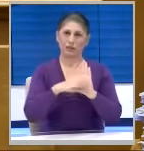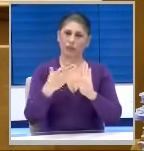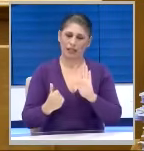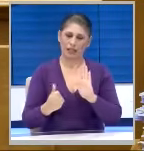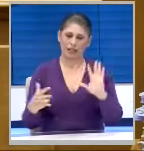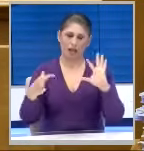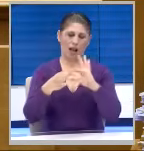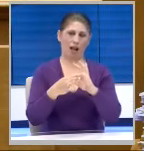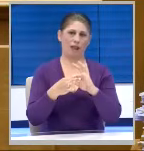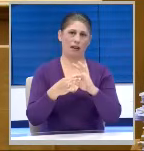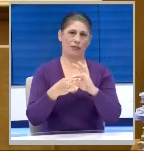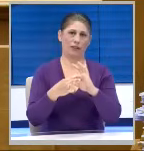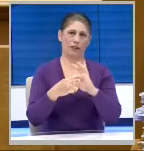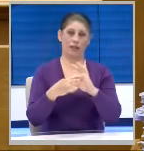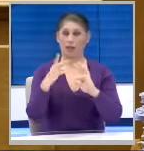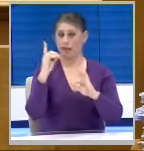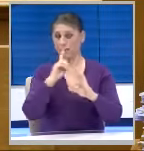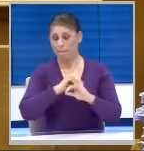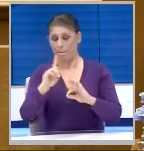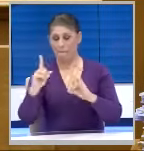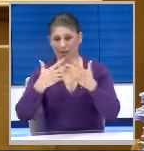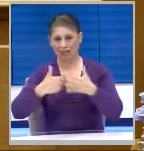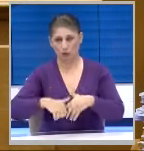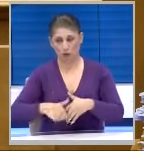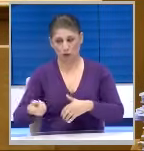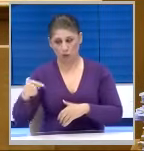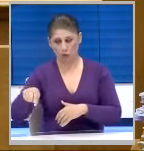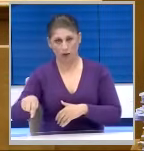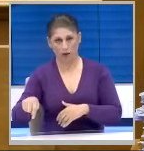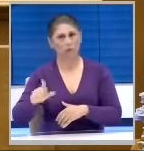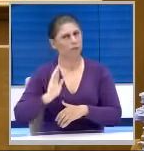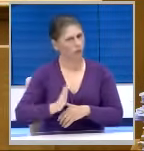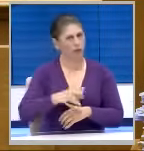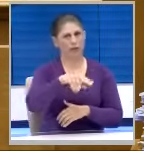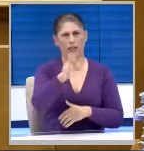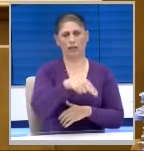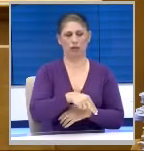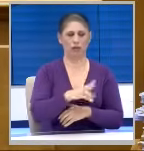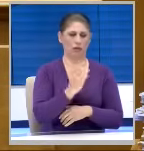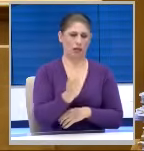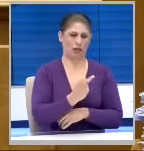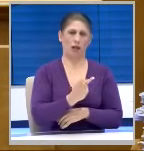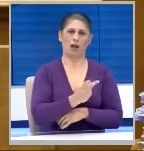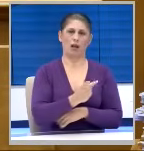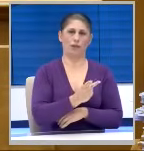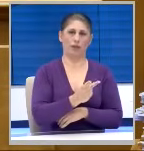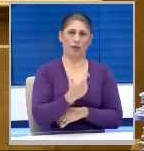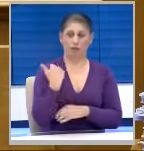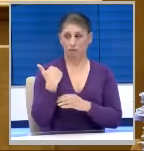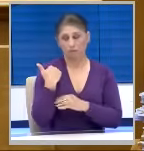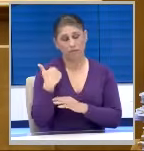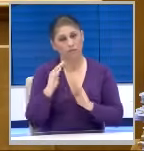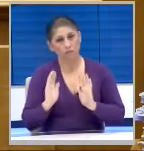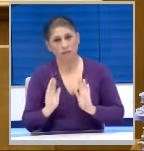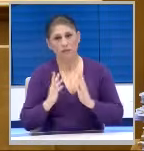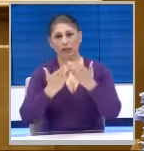αλληλένδετα η μ η μη λειτουργία του ενός μπορεί να ακυρώσει τα άλλα δύο όπως με ρωτάτε